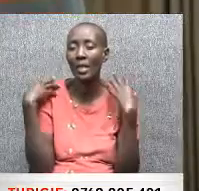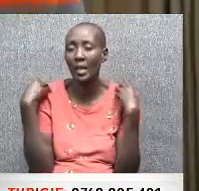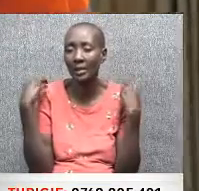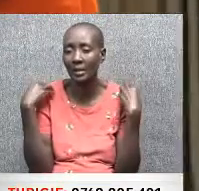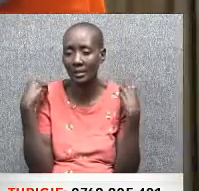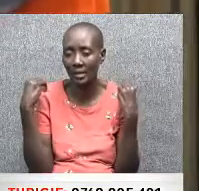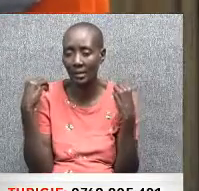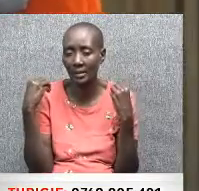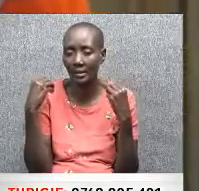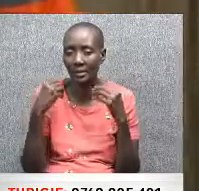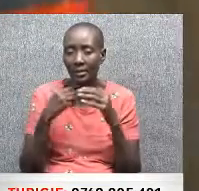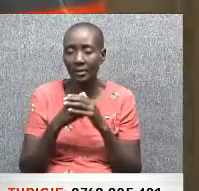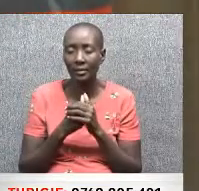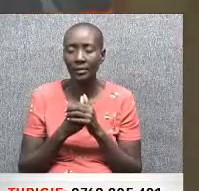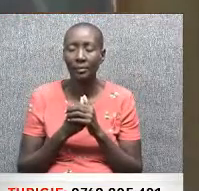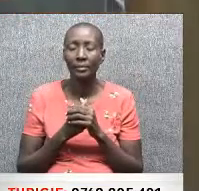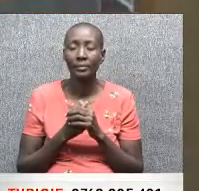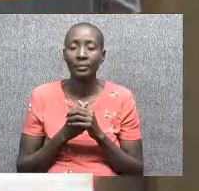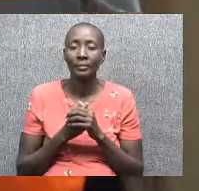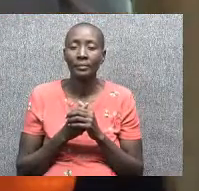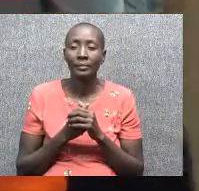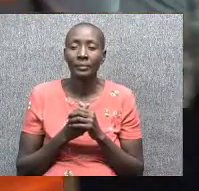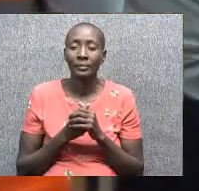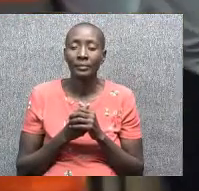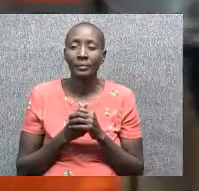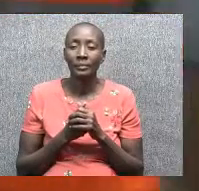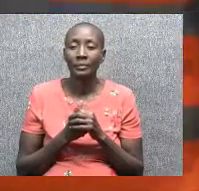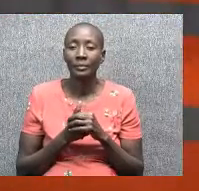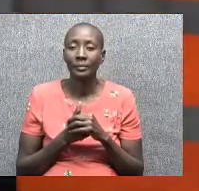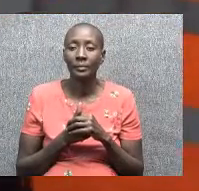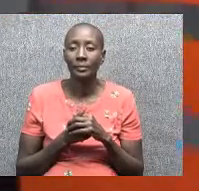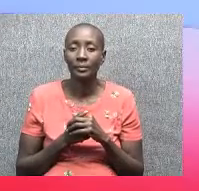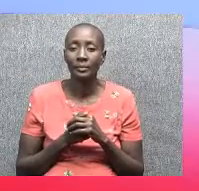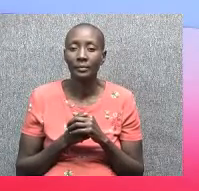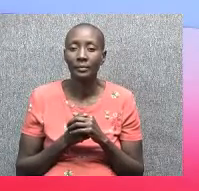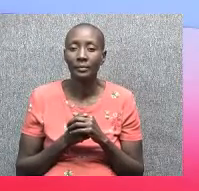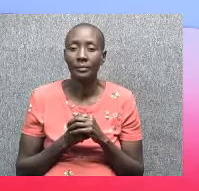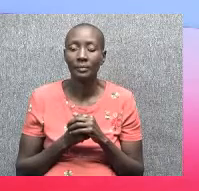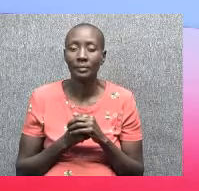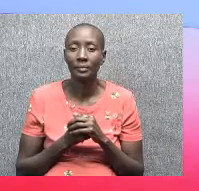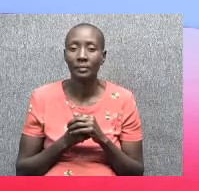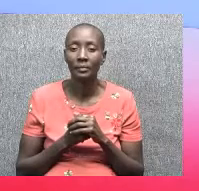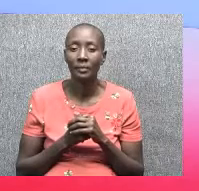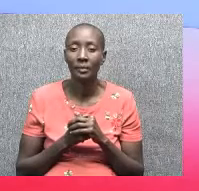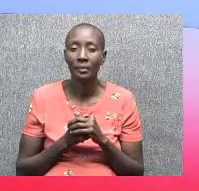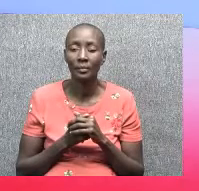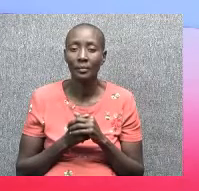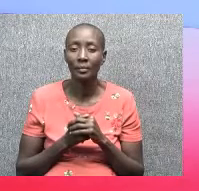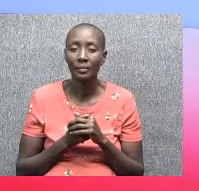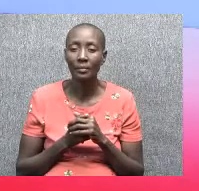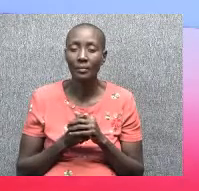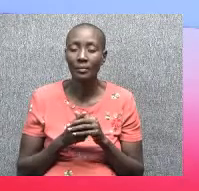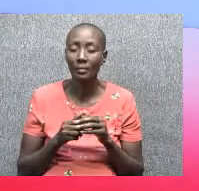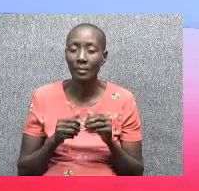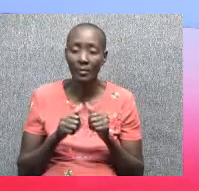Nikiripotia TV47 kutoka kaunti ya Nairobi, mimi ni Paul Kirobi. Naam, safi